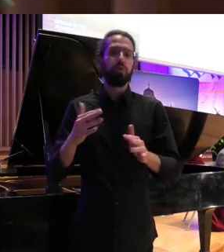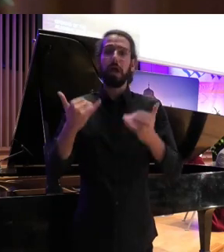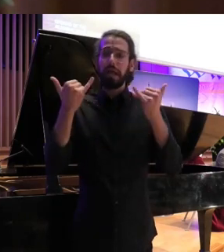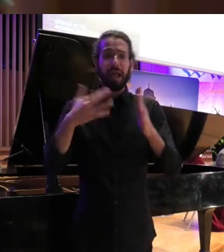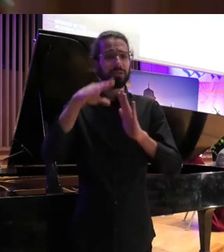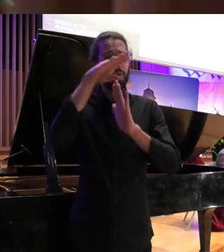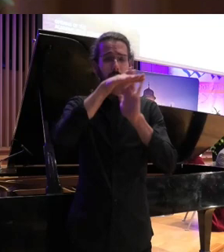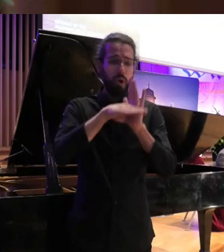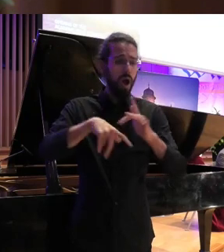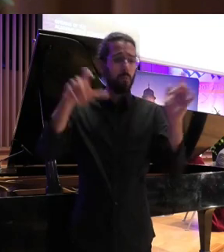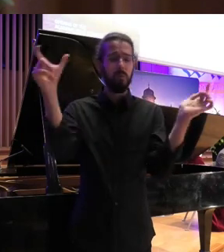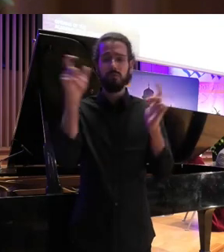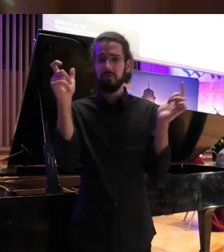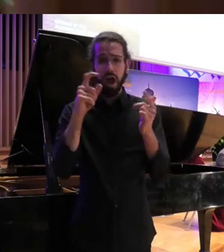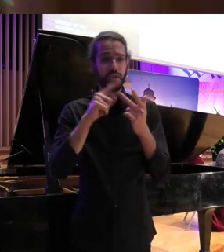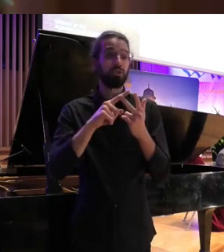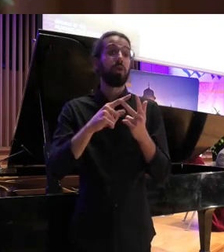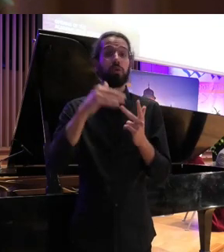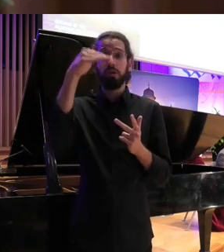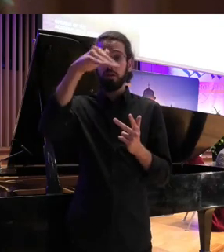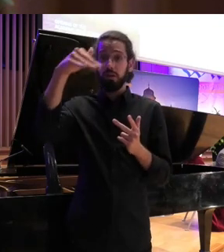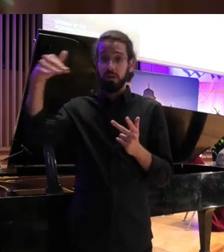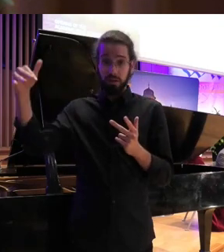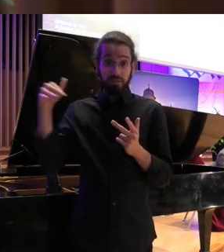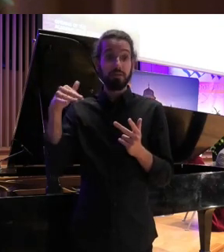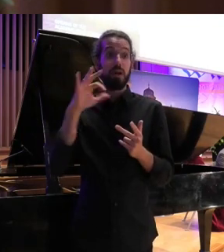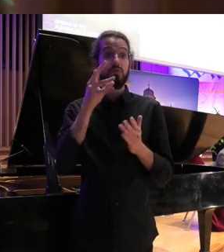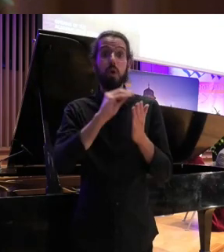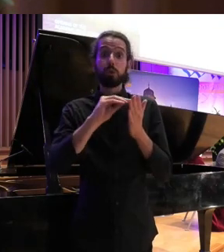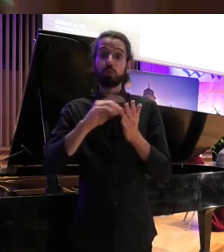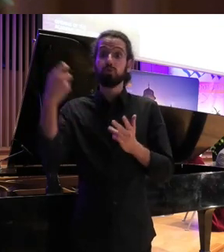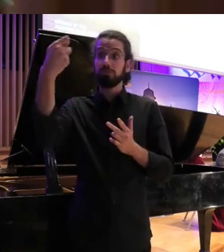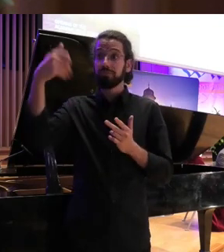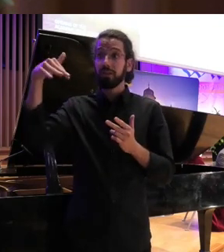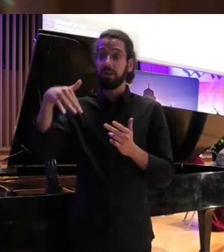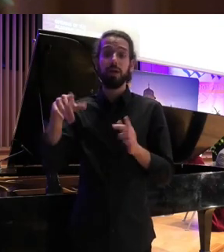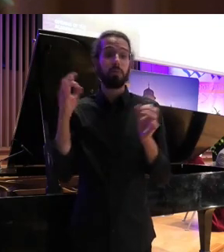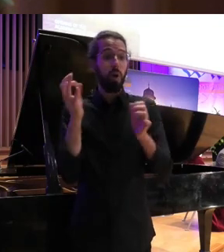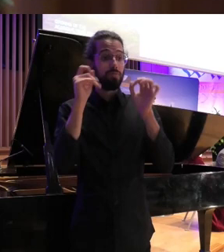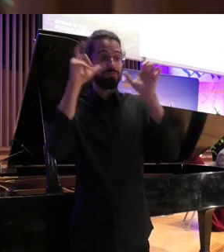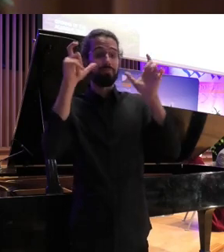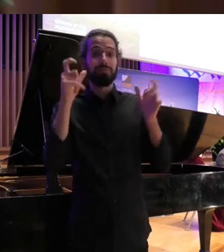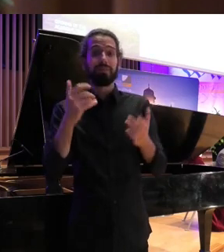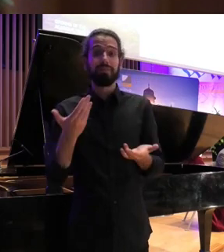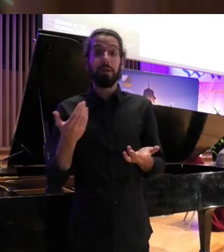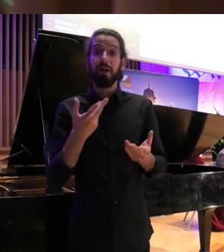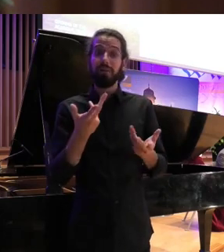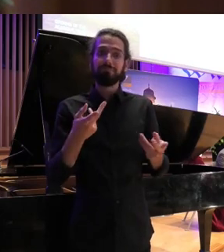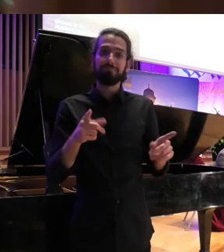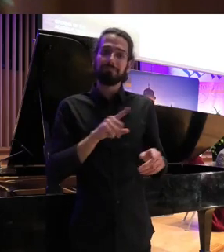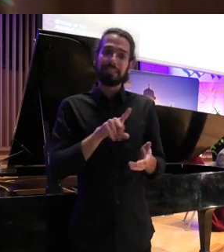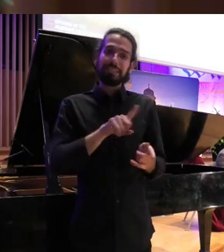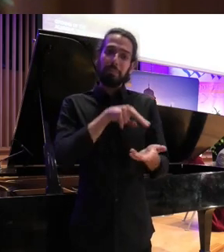Programme, es gibt viele Geldgeber, die die Schulen bezahlen und so weiter. Aber die sozusagen Erziehung zur